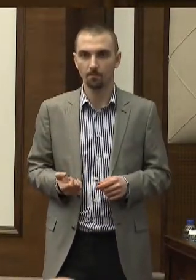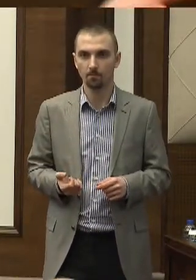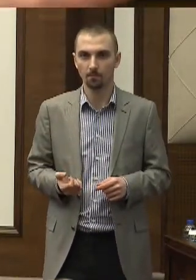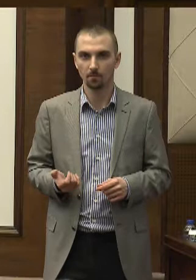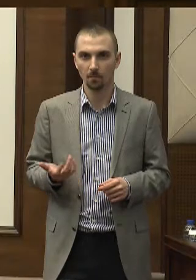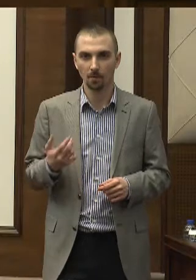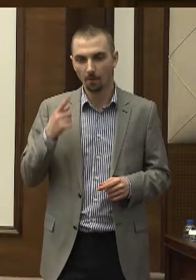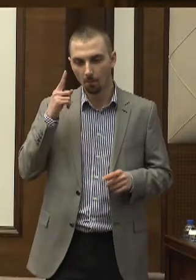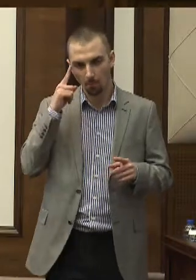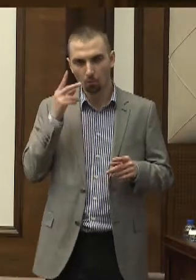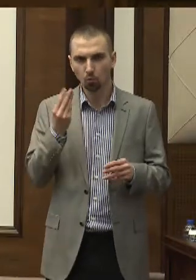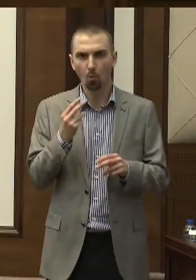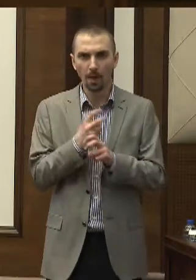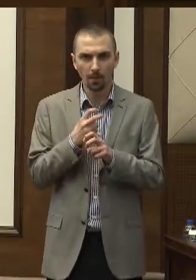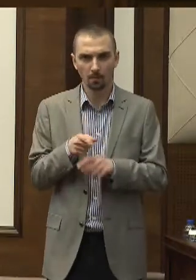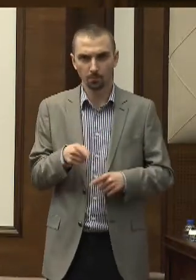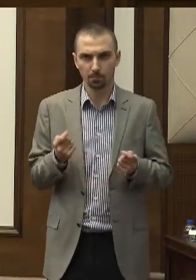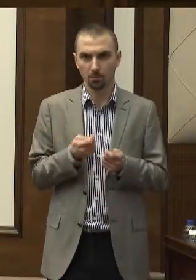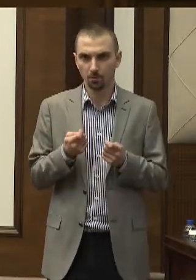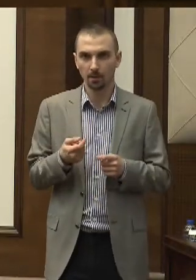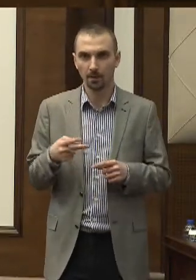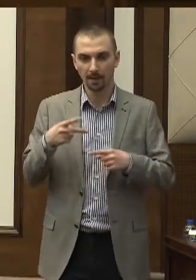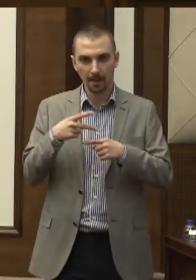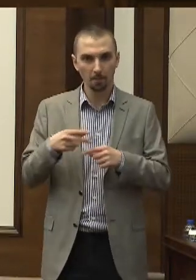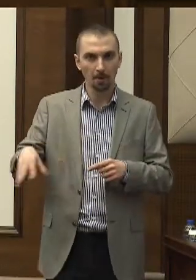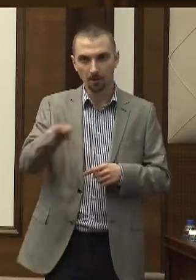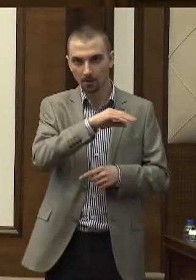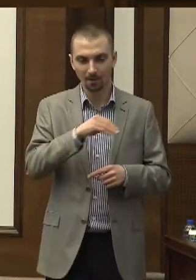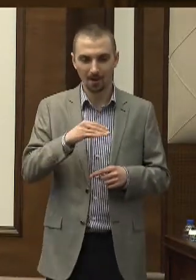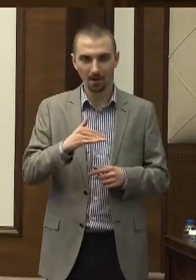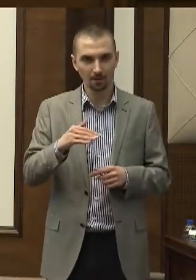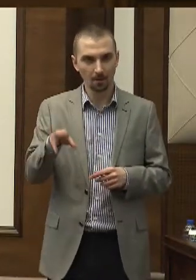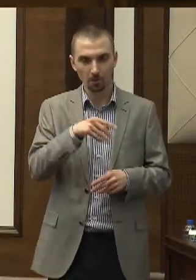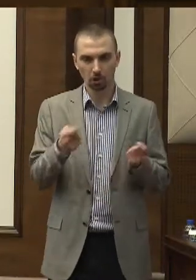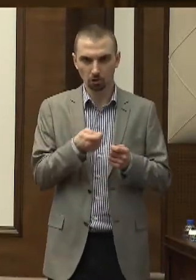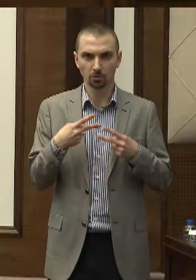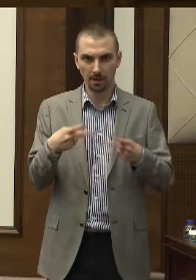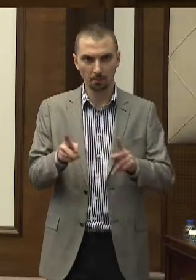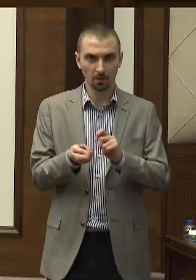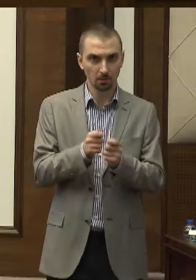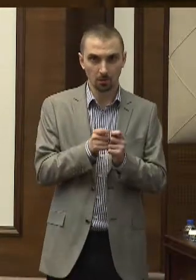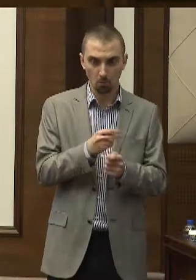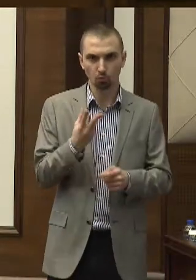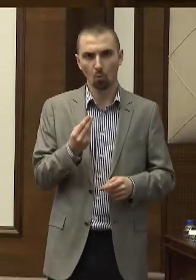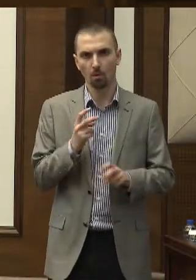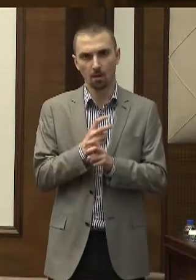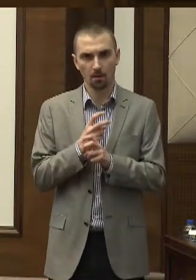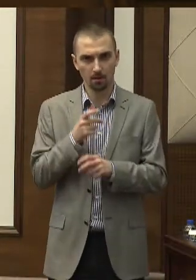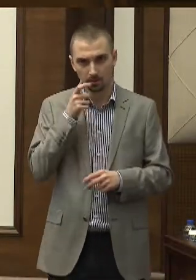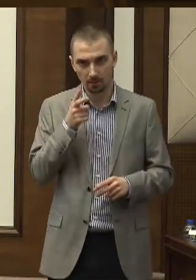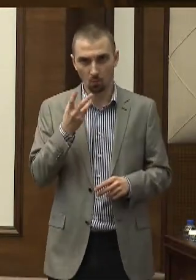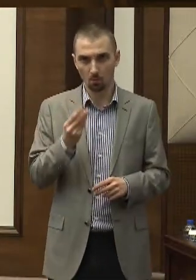bütün, yani bu tehlikeli bir iştir. Zemin katların hepsini iş yerine çevirmek bakımından bir tehlikeli bir iştir. Belediye